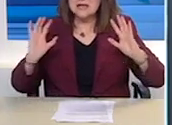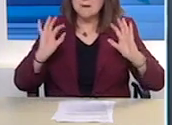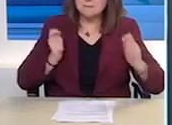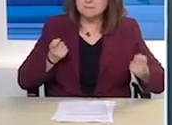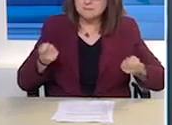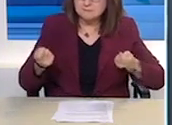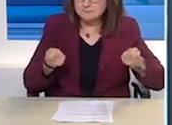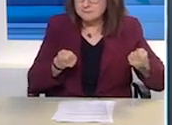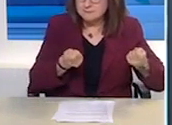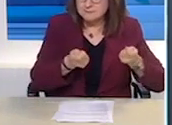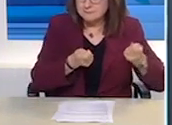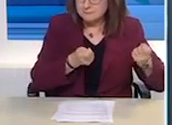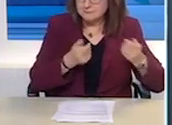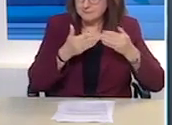ελεγχόμενα.